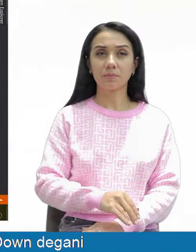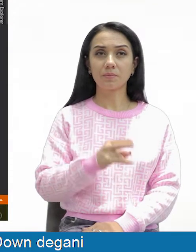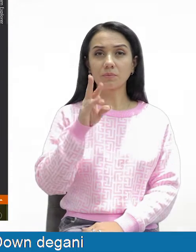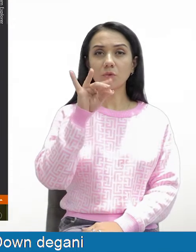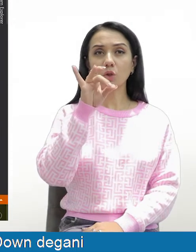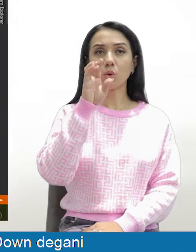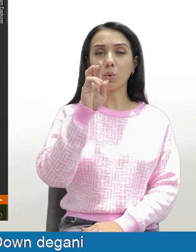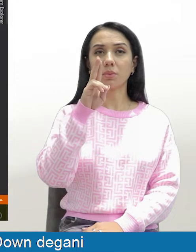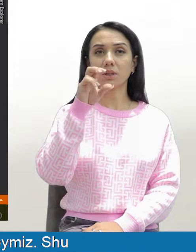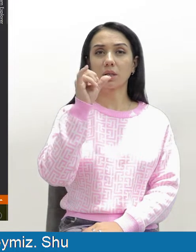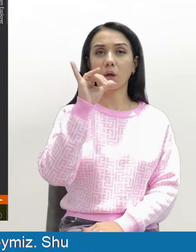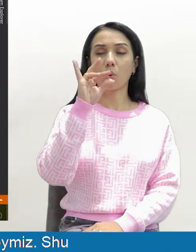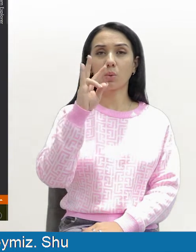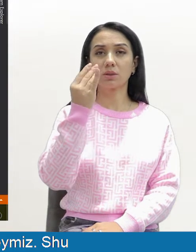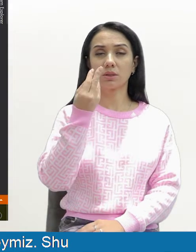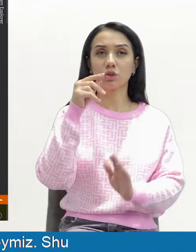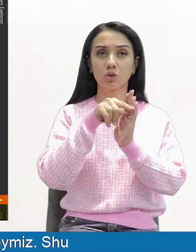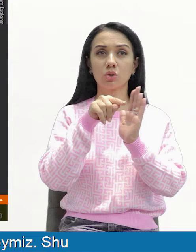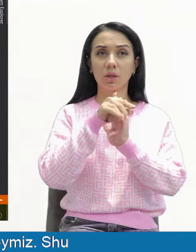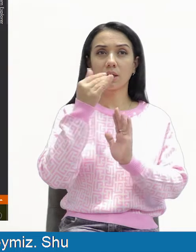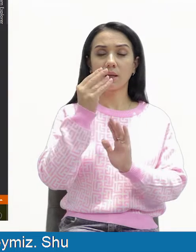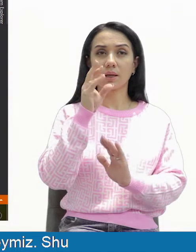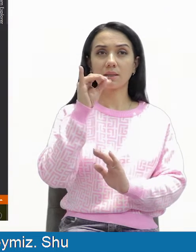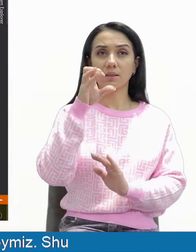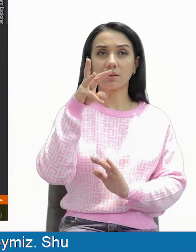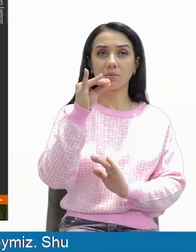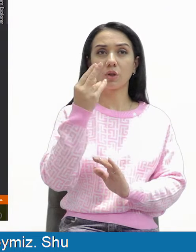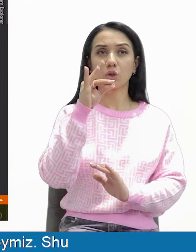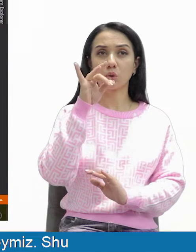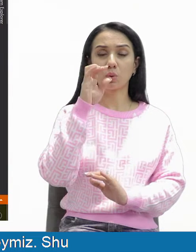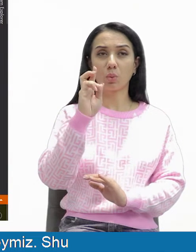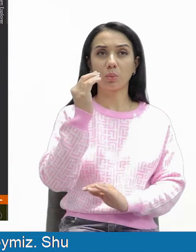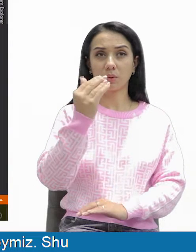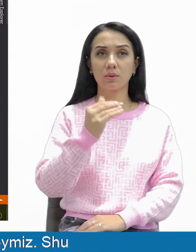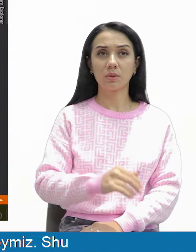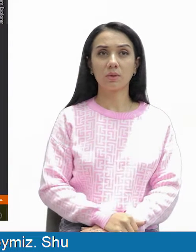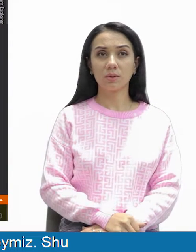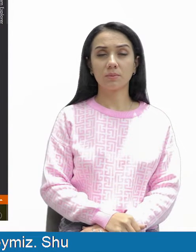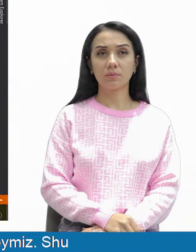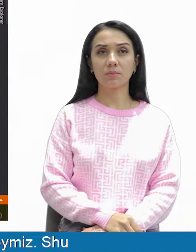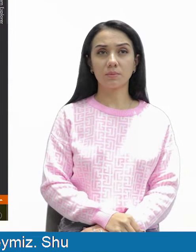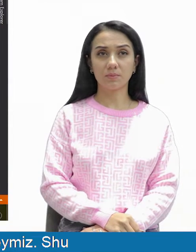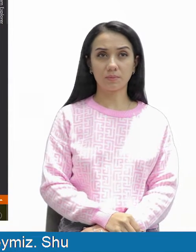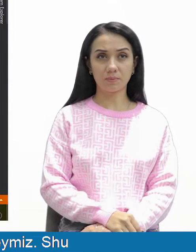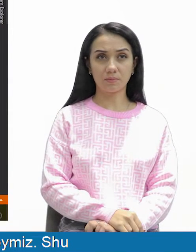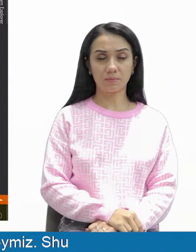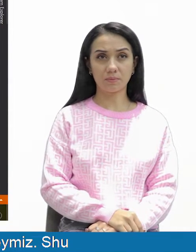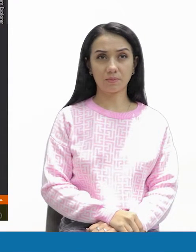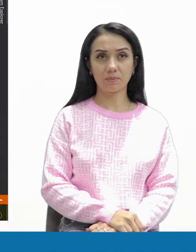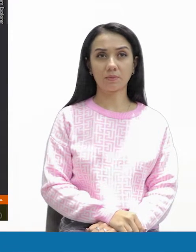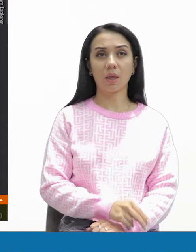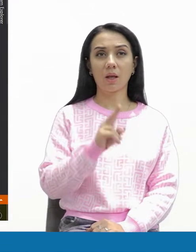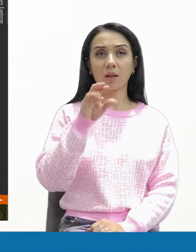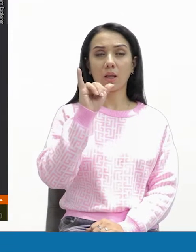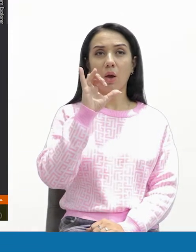o'sha drop down degani ichidagi qismini drop mana bu mana drop deyiladi ochilgan narsani polni drop deymiz shu